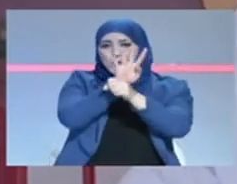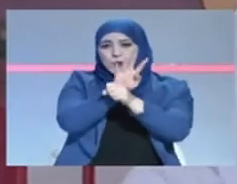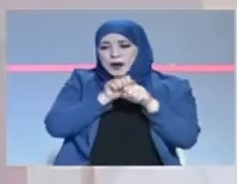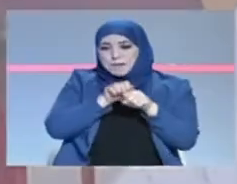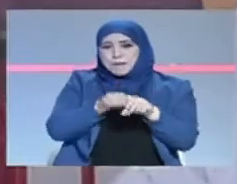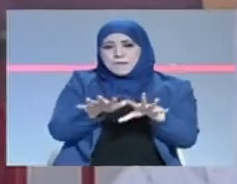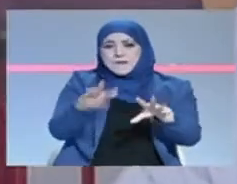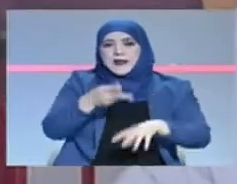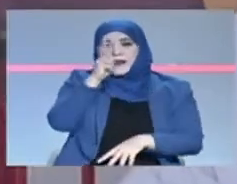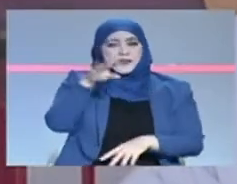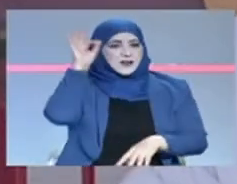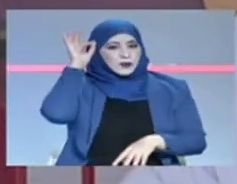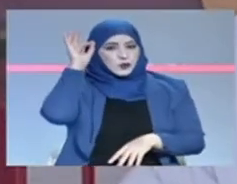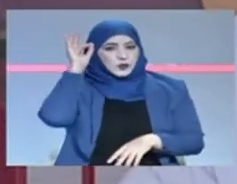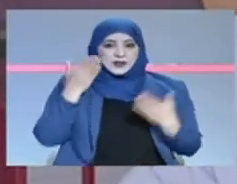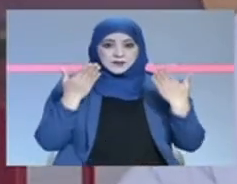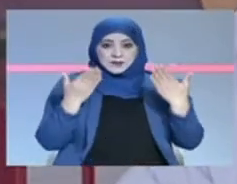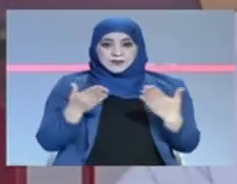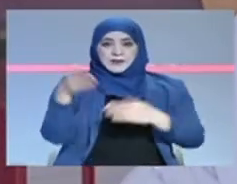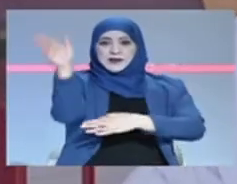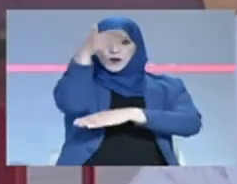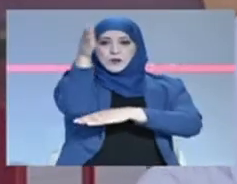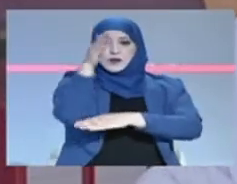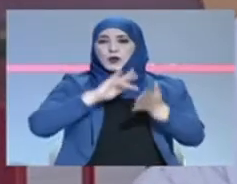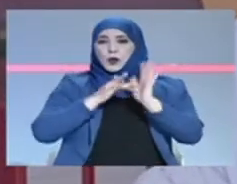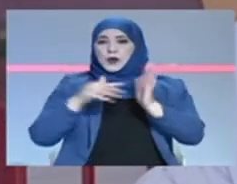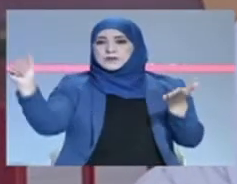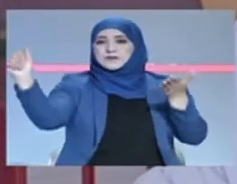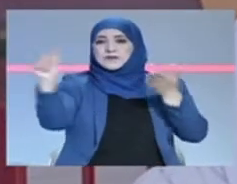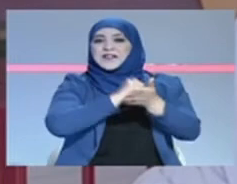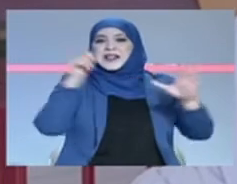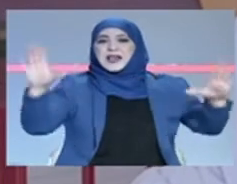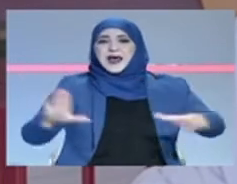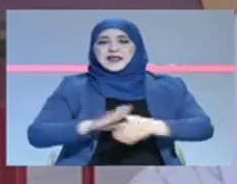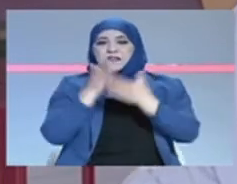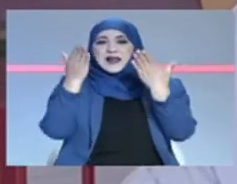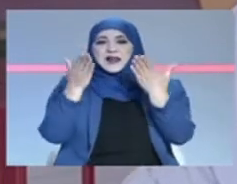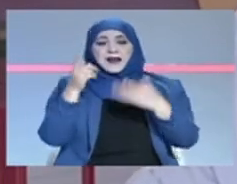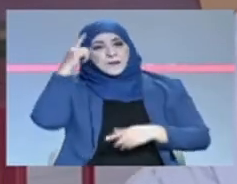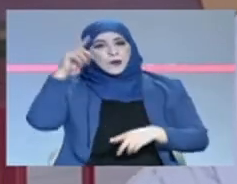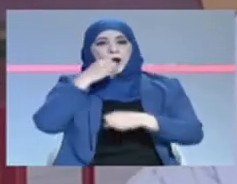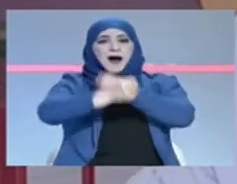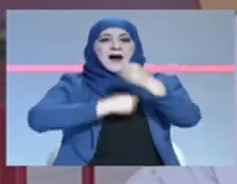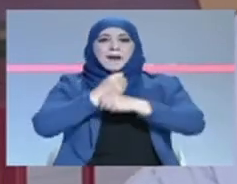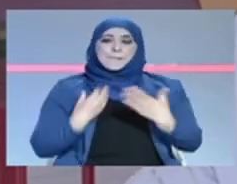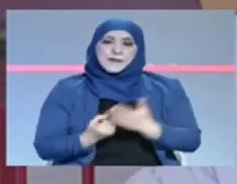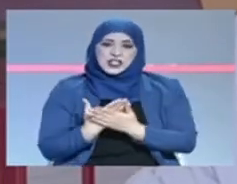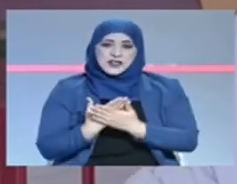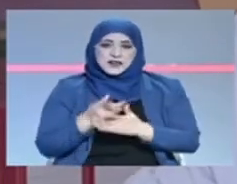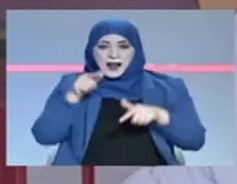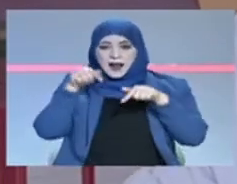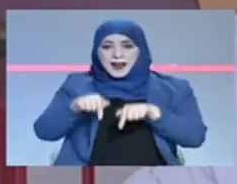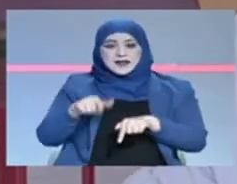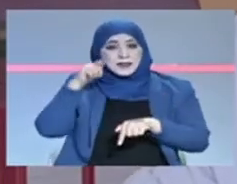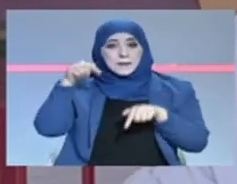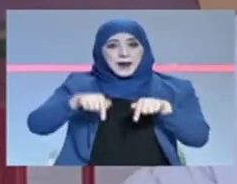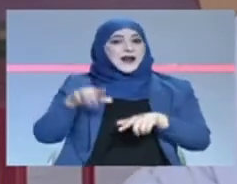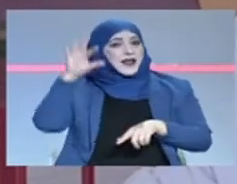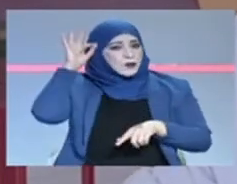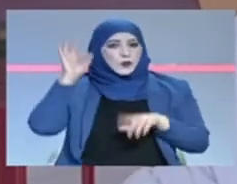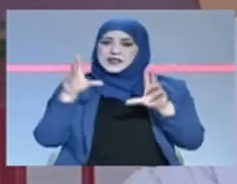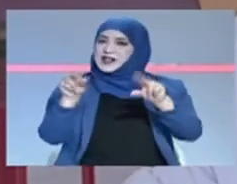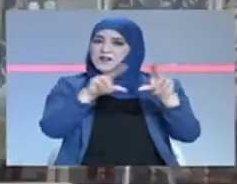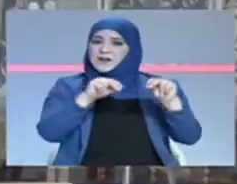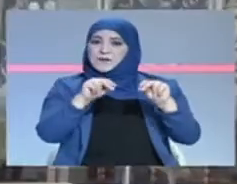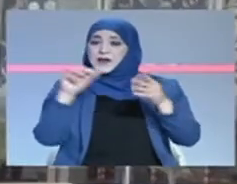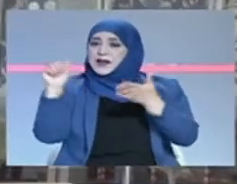للوضع هذا. البلدان الكل الغات الاحتفالات هذه، دونك يلزمنا نحن زادا نكونوا